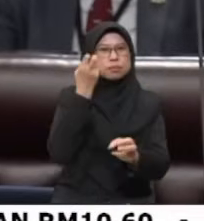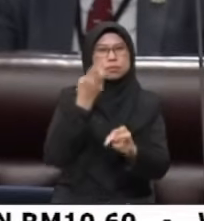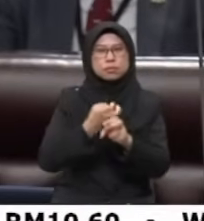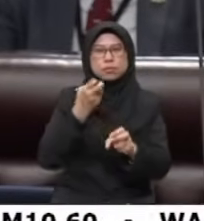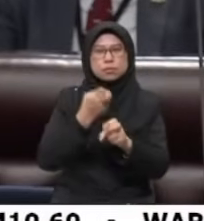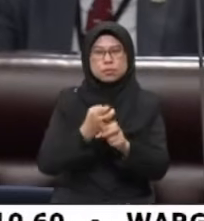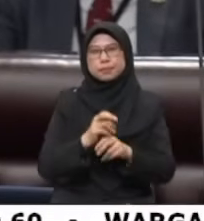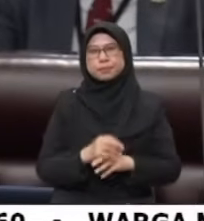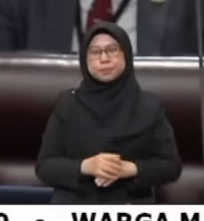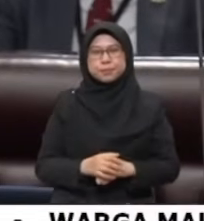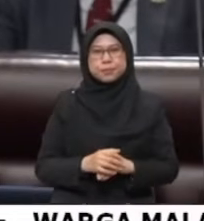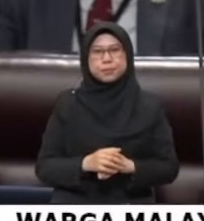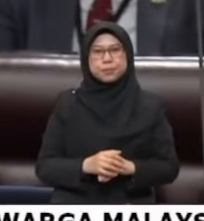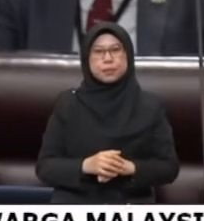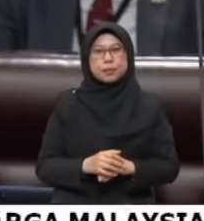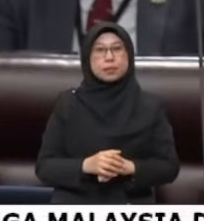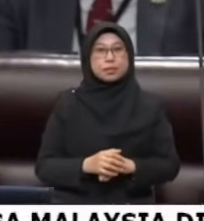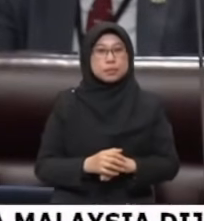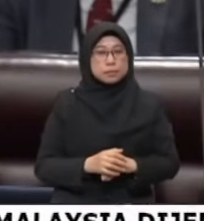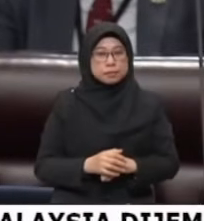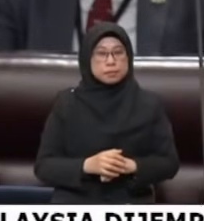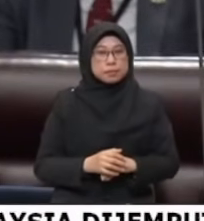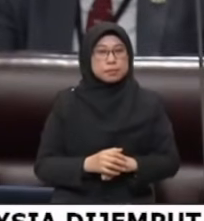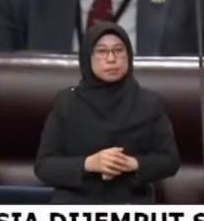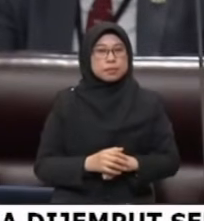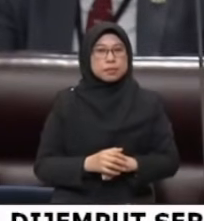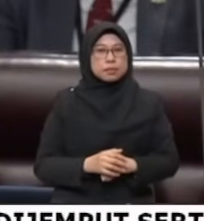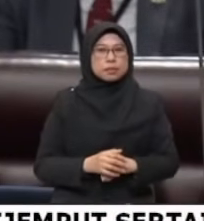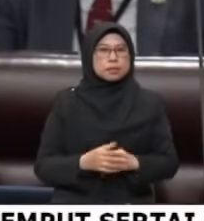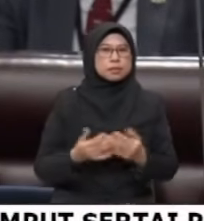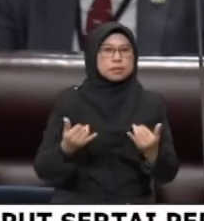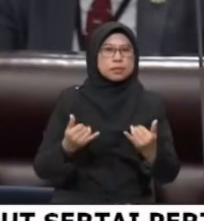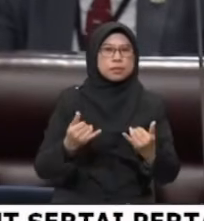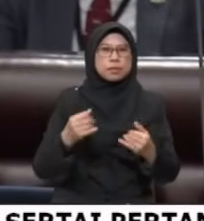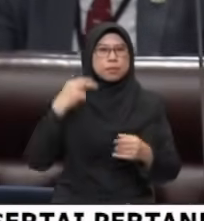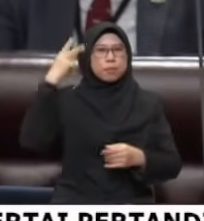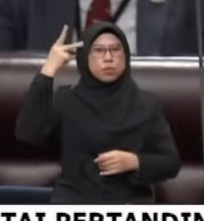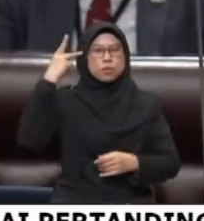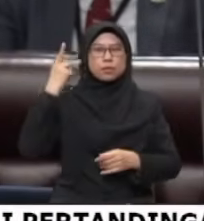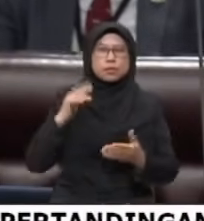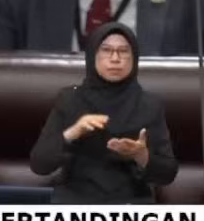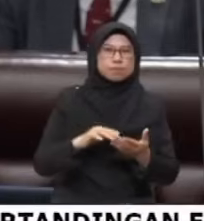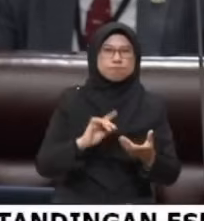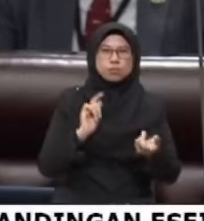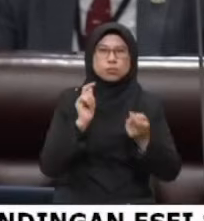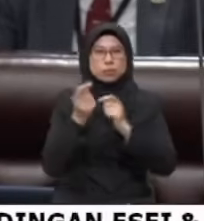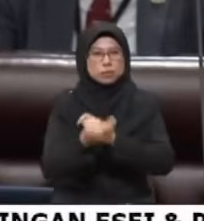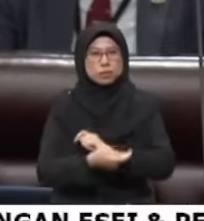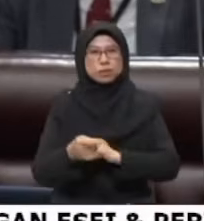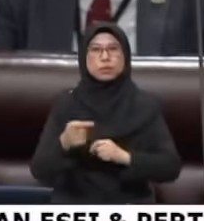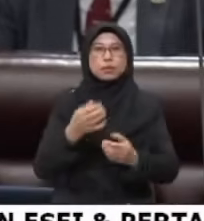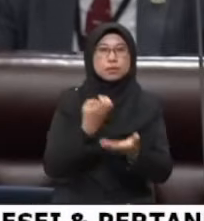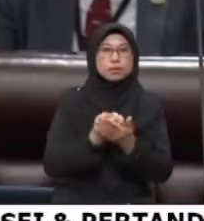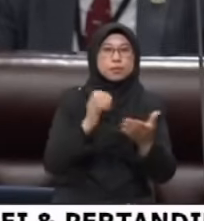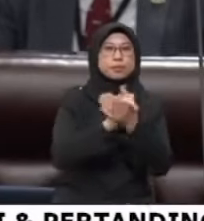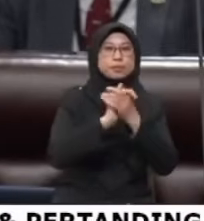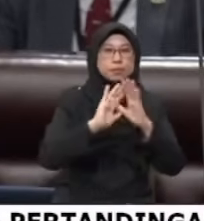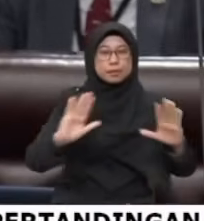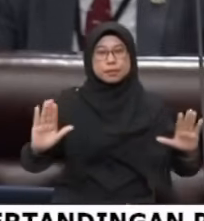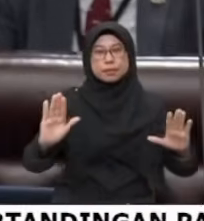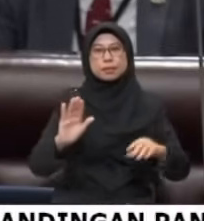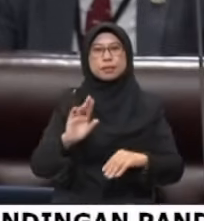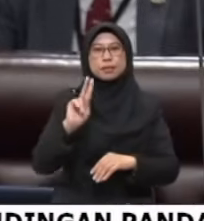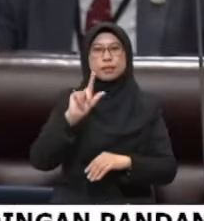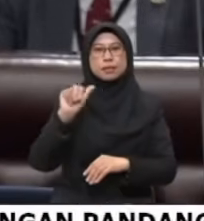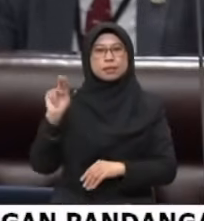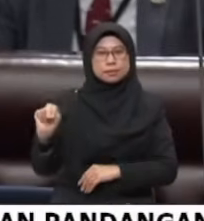datou yang di-pertua terutamanya dari segi sudut ketidaktentuan geopolitik ekonomi dan keselamatan Kementerian